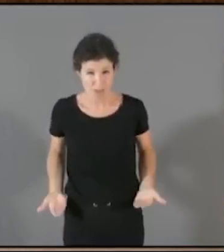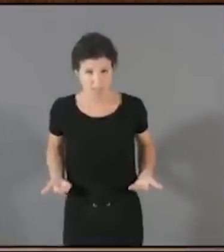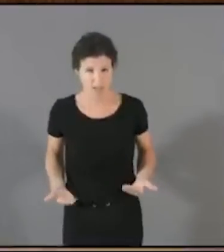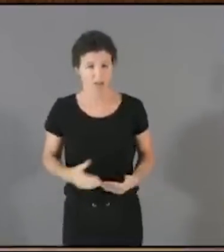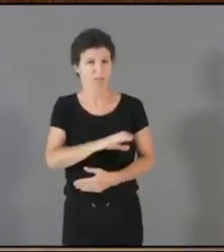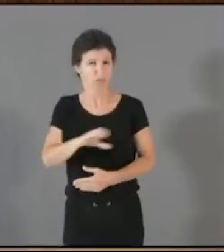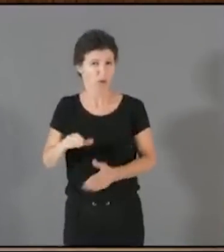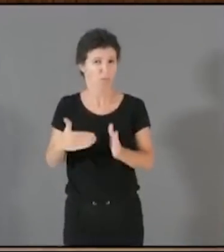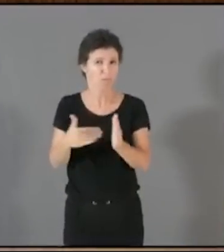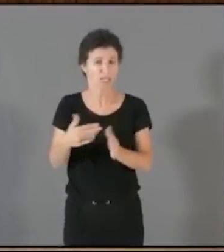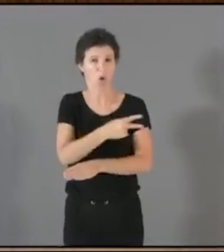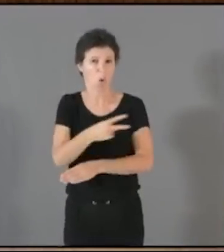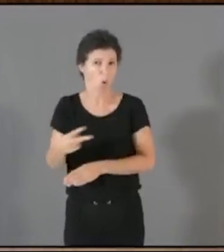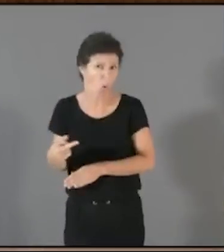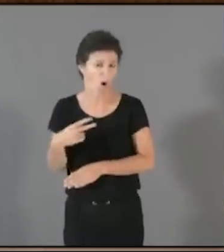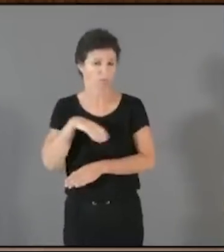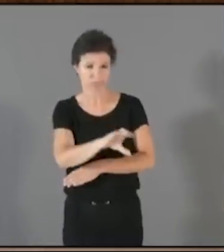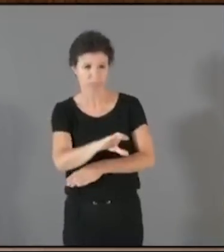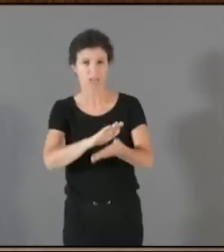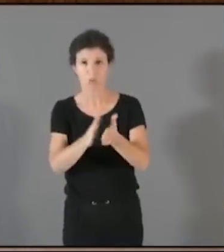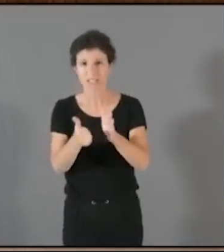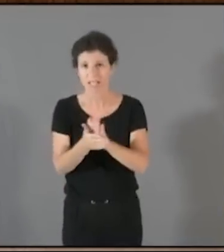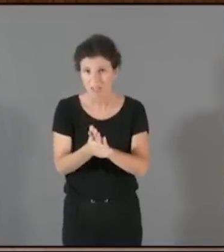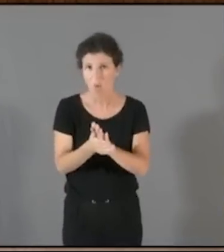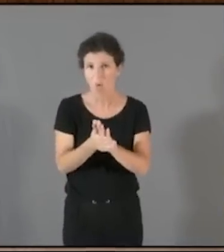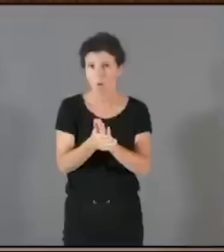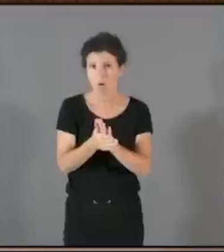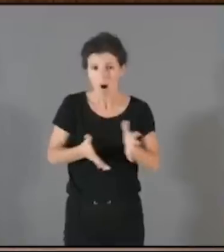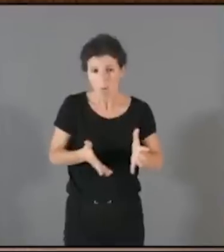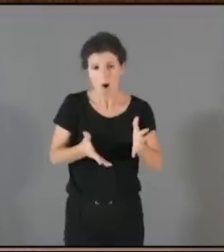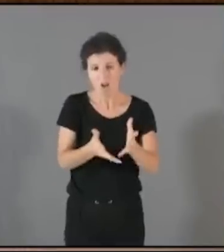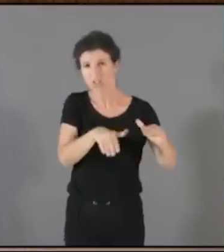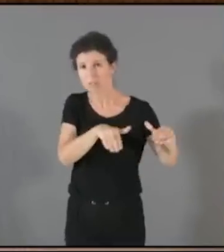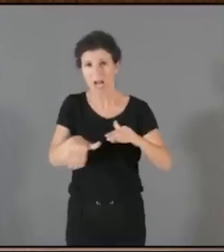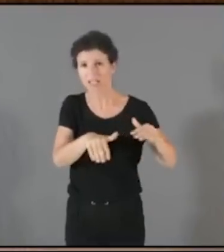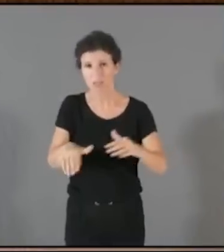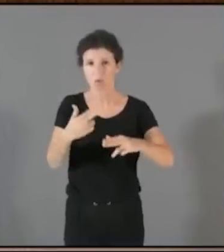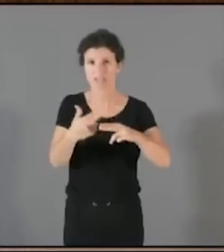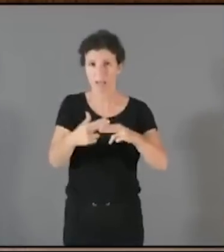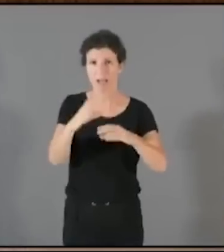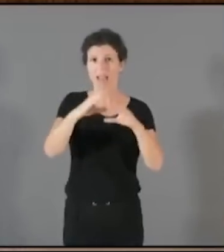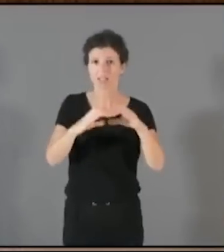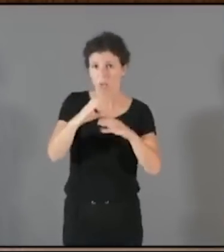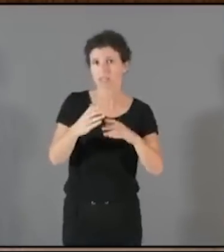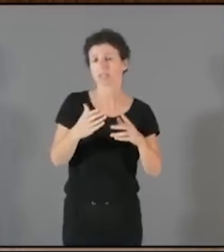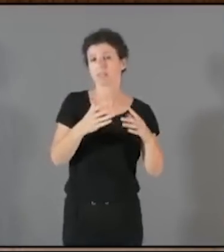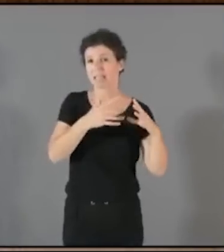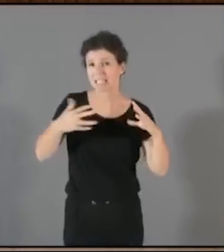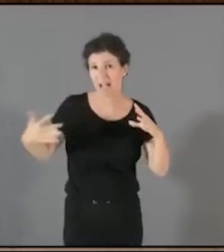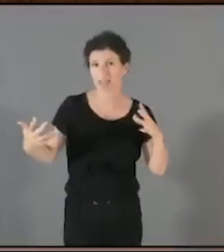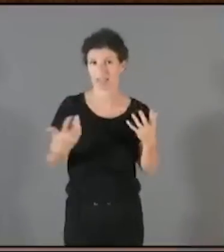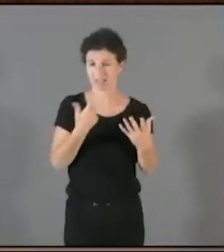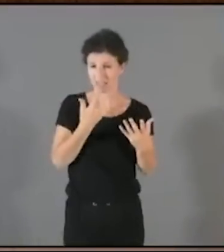000 €, que vous accordez à l'association immigrationniste SOS Méditerranée et qui reçoit par ailleurs des centaines de milliers, voire des millions